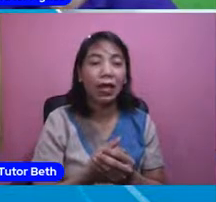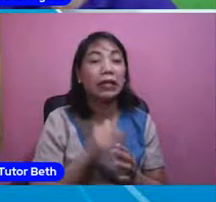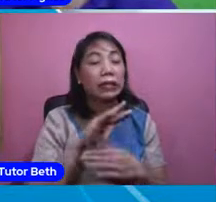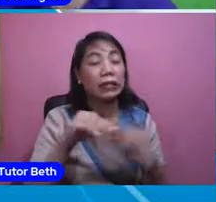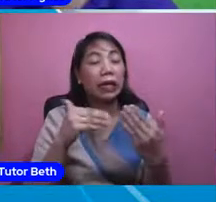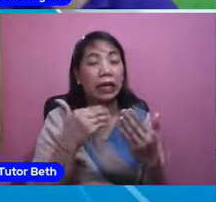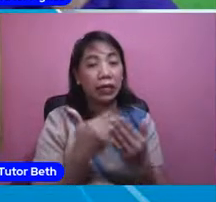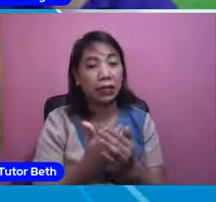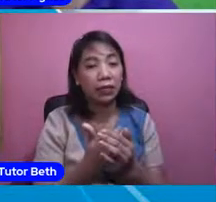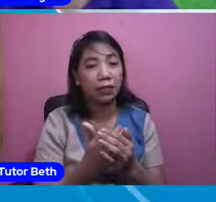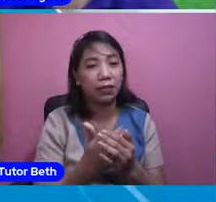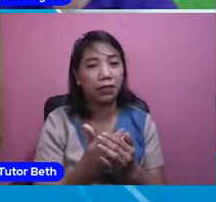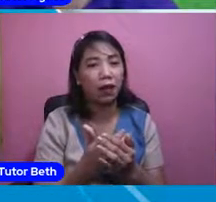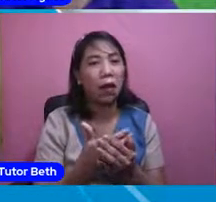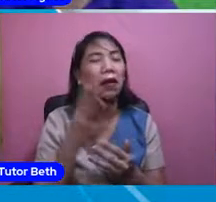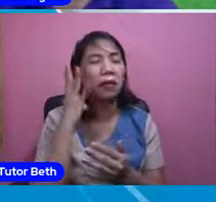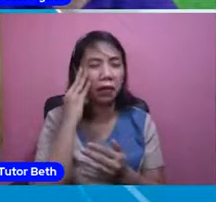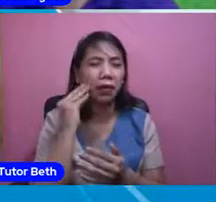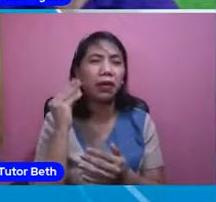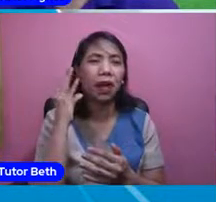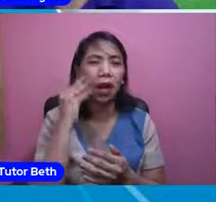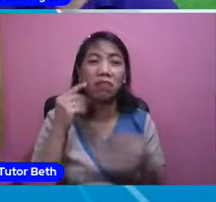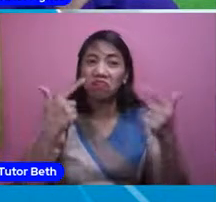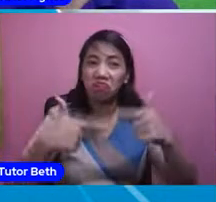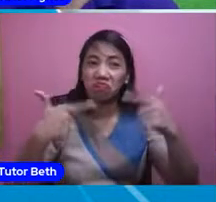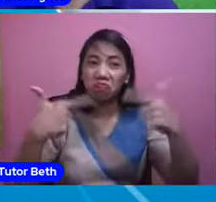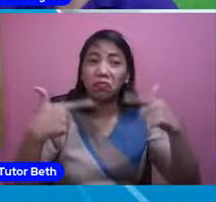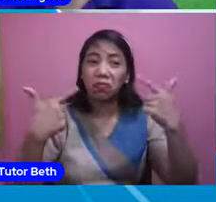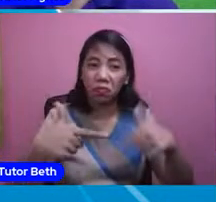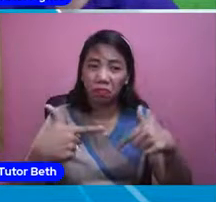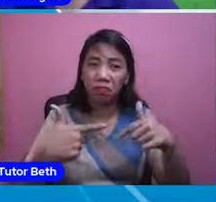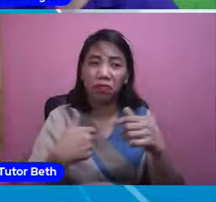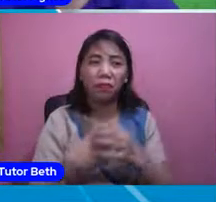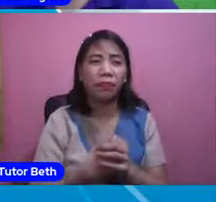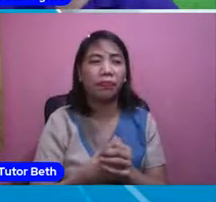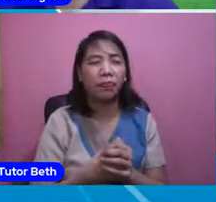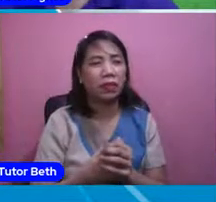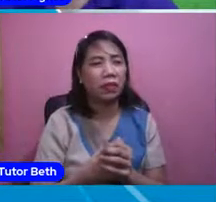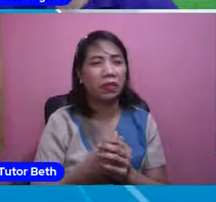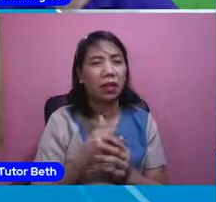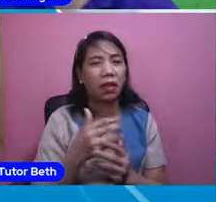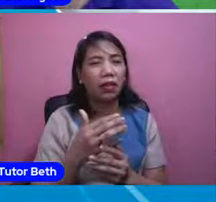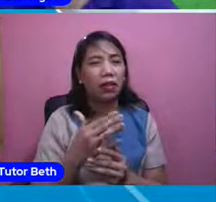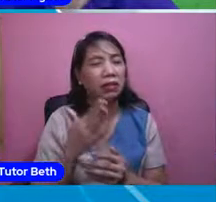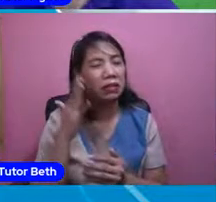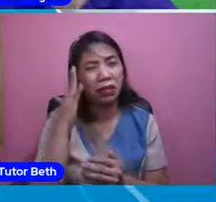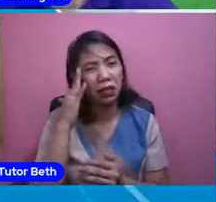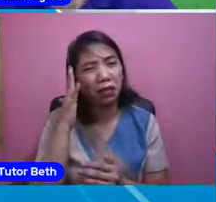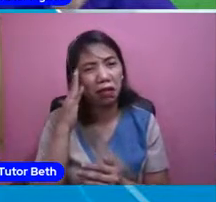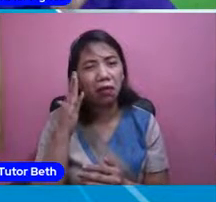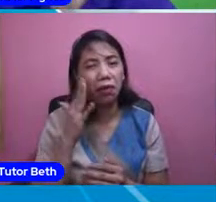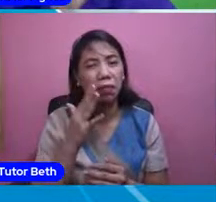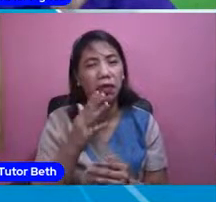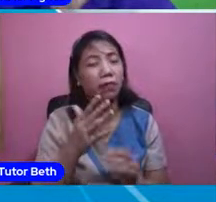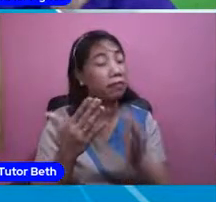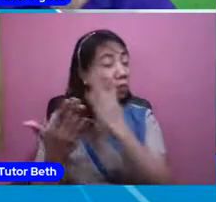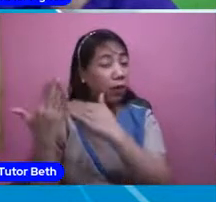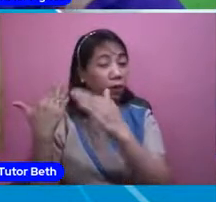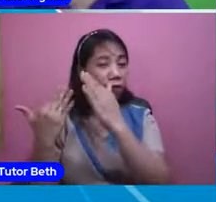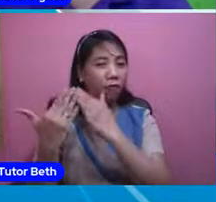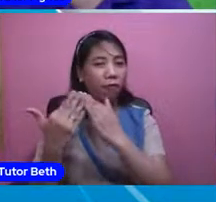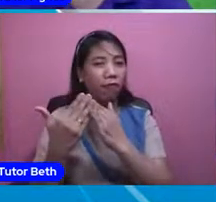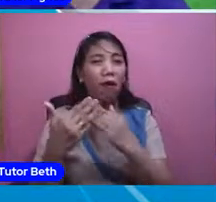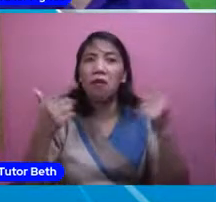dumadaan dyan. Nakikipag-away rin sila. Pero hindi natin alam kung nararanasan din ang mga magulang nila ang makikipag